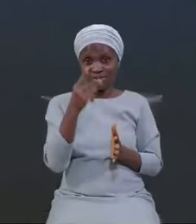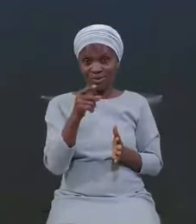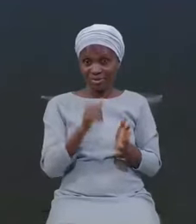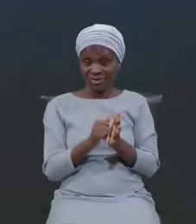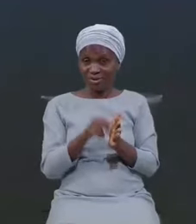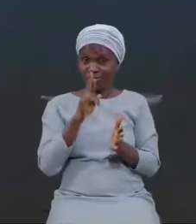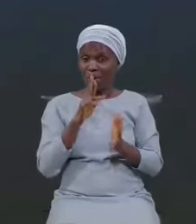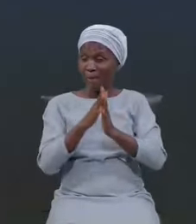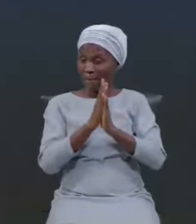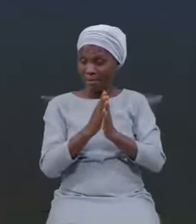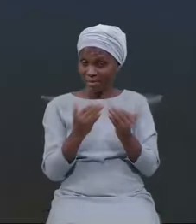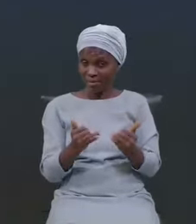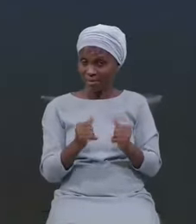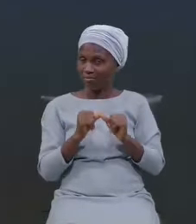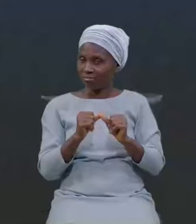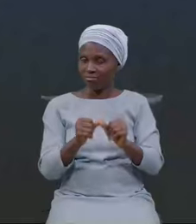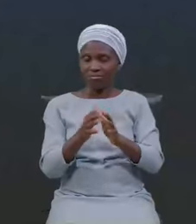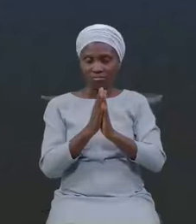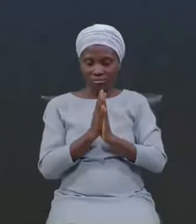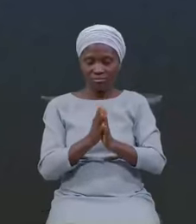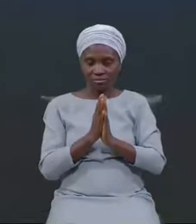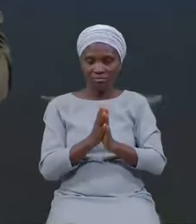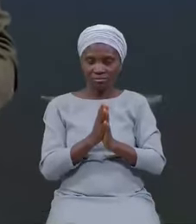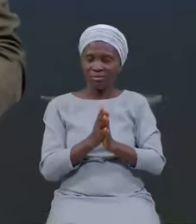pourquoi je vois les gens prier.